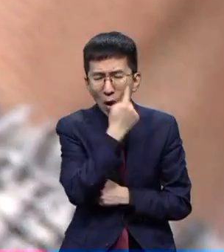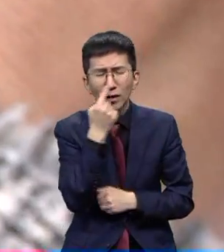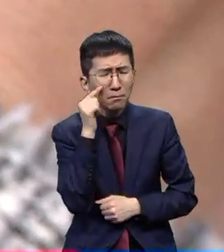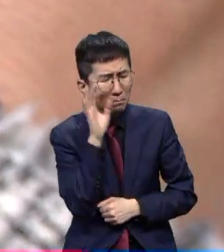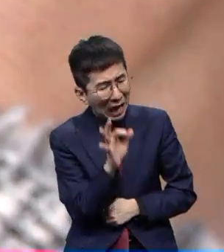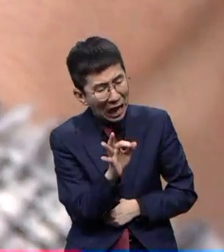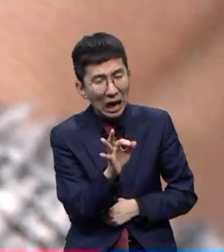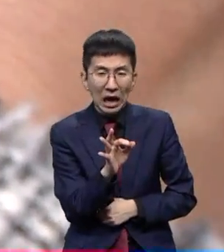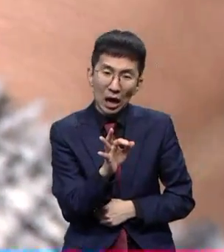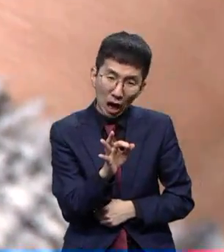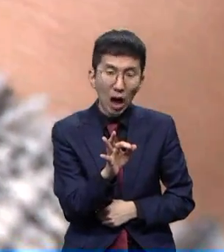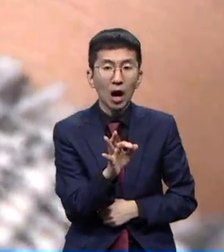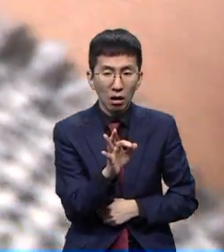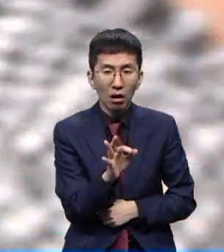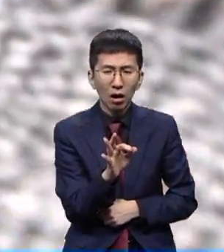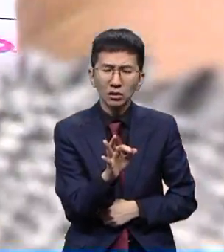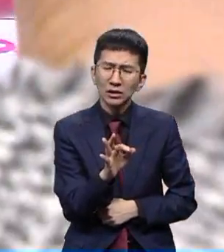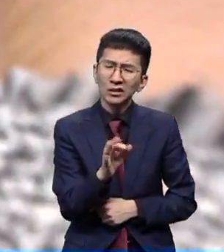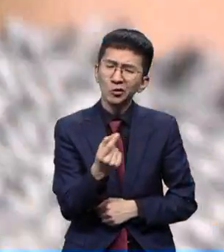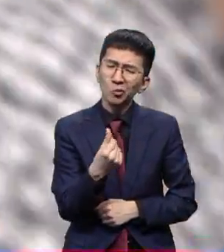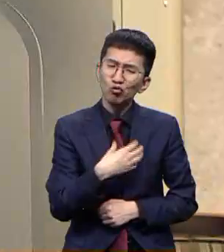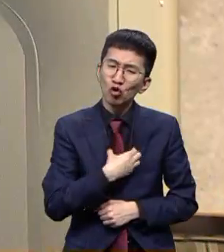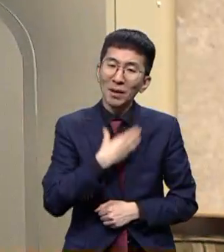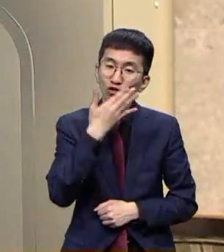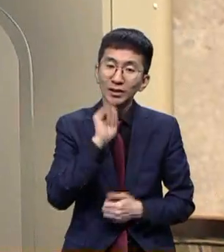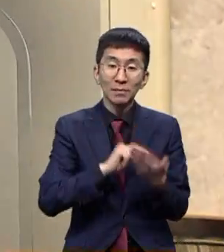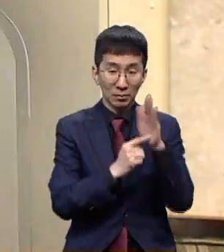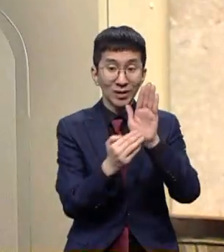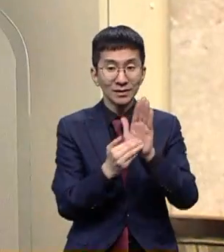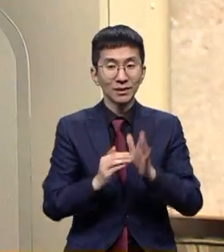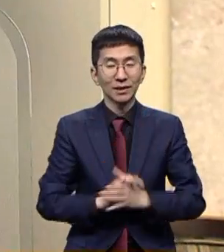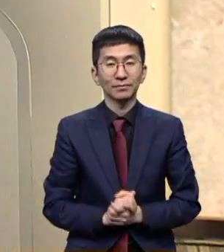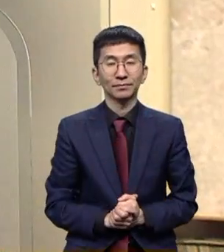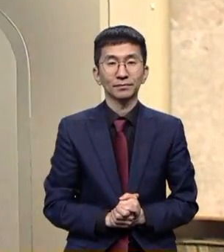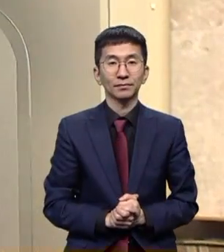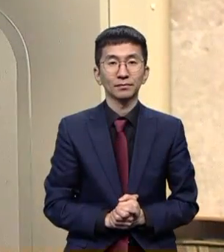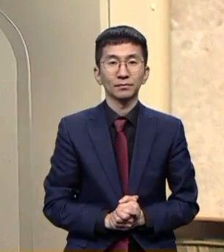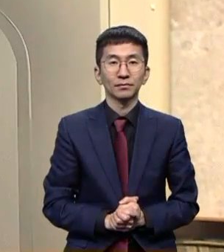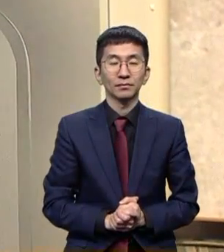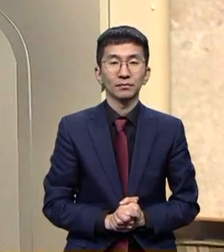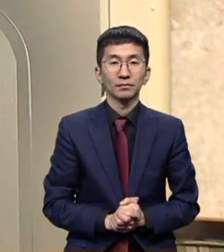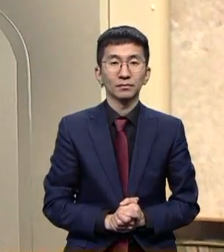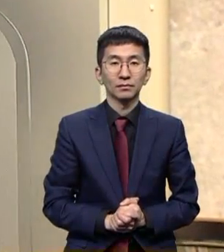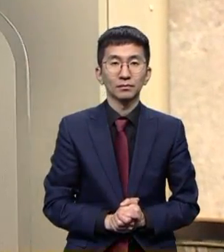고려하면 큰 변동성에 대비해야 한다고 전문가들은 조언합니다. SBS 임태우입니다.